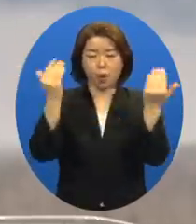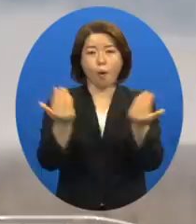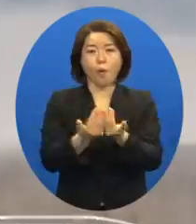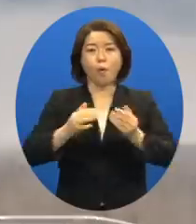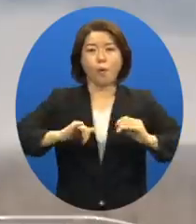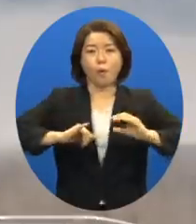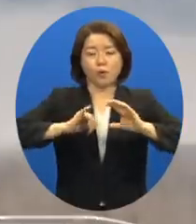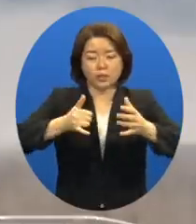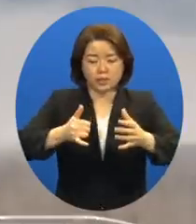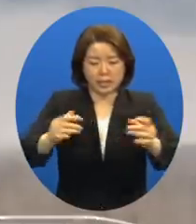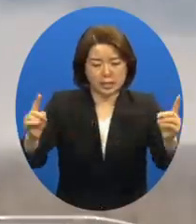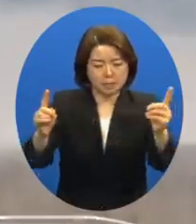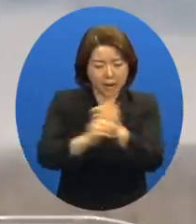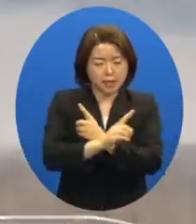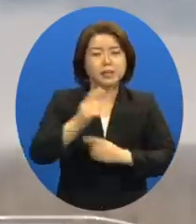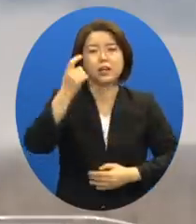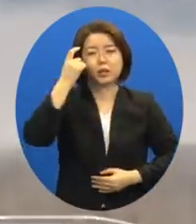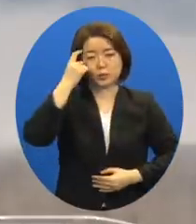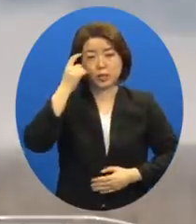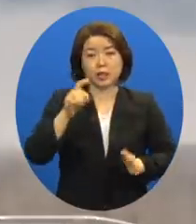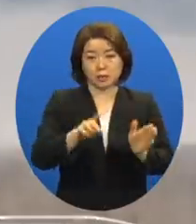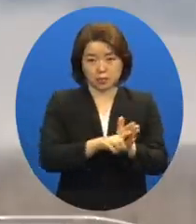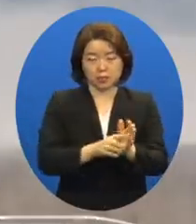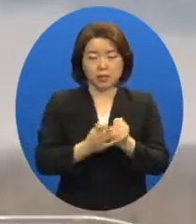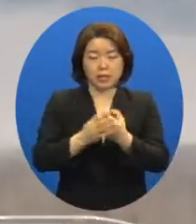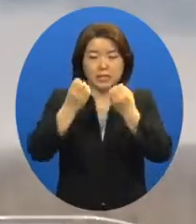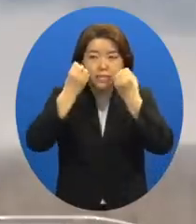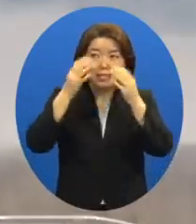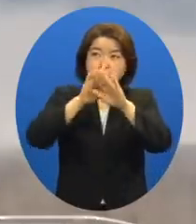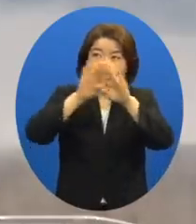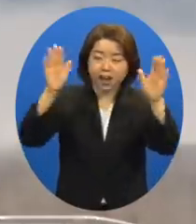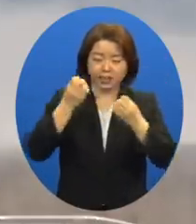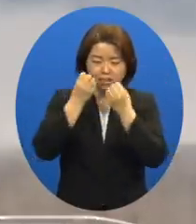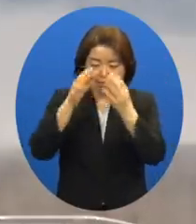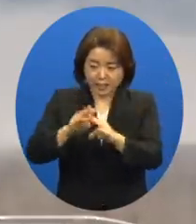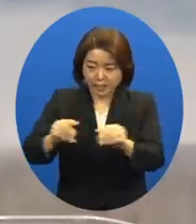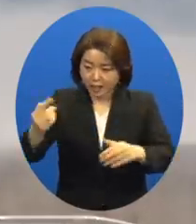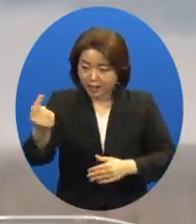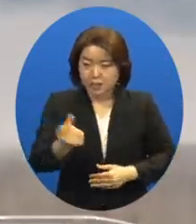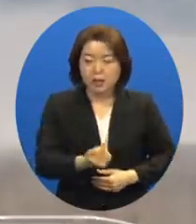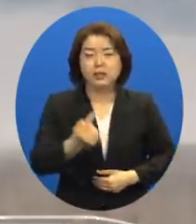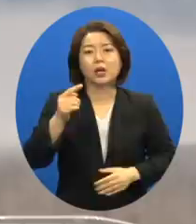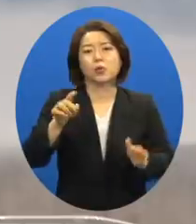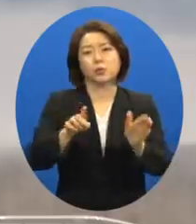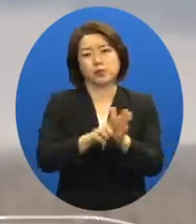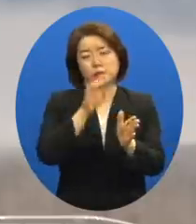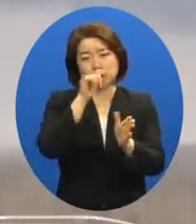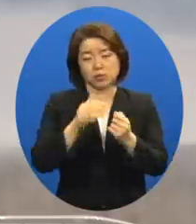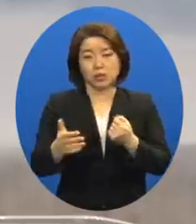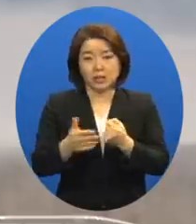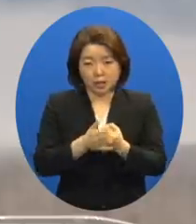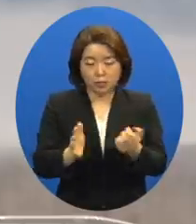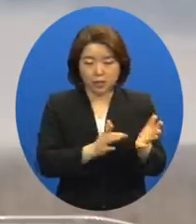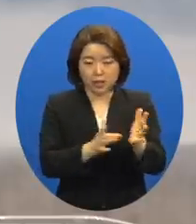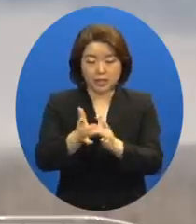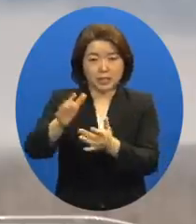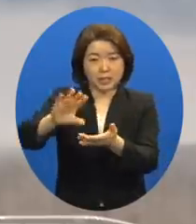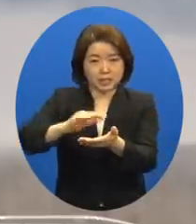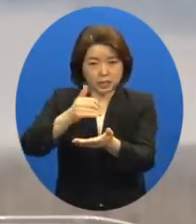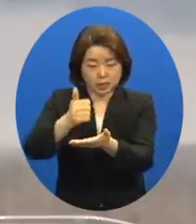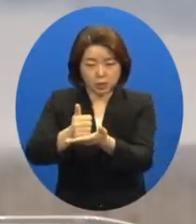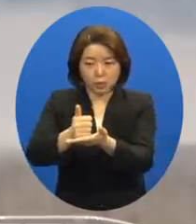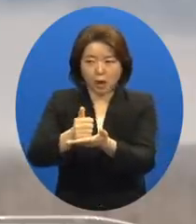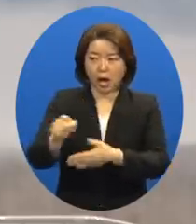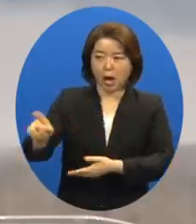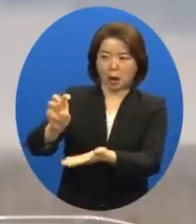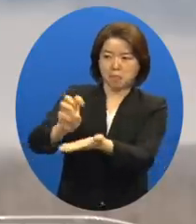다 달라질 거라고 믿습니다. 새 하늘과 새 땅이 임한다고 믿습니다. 그래서 그들은 예수 그리스도가 메시아라고